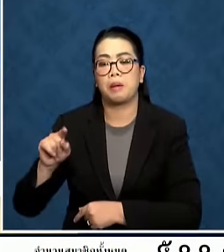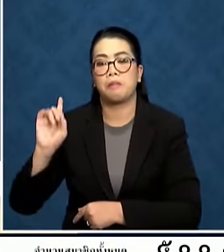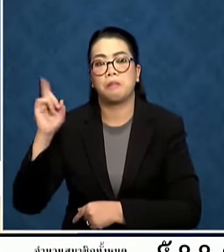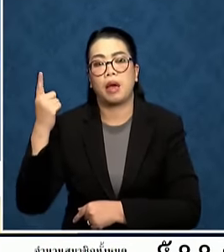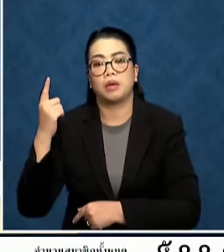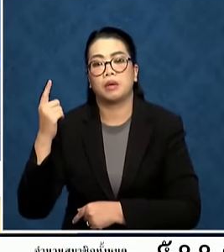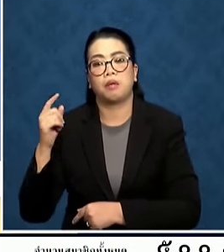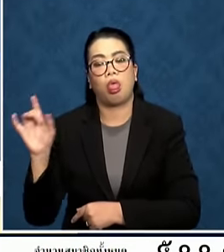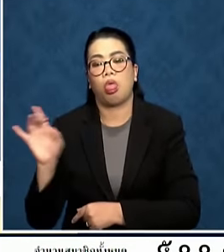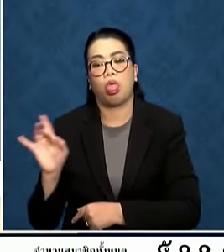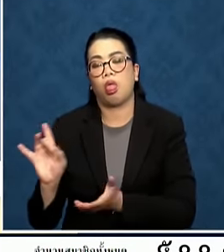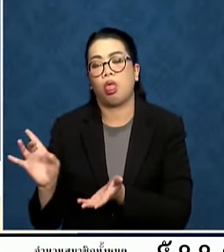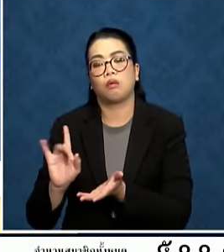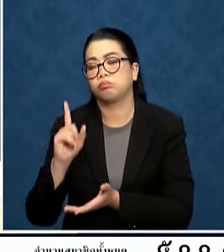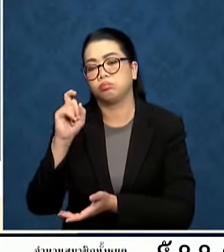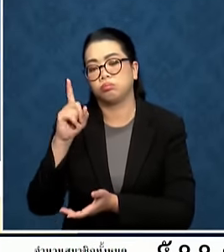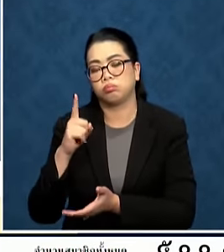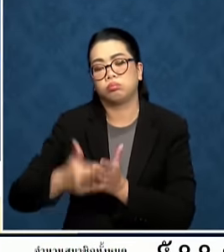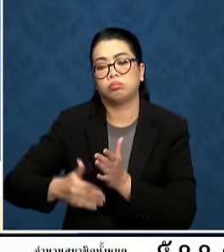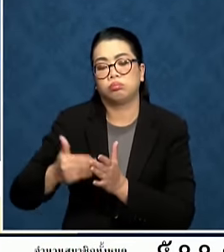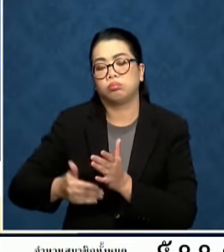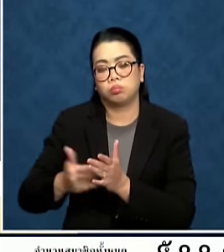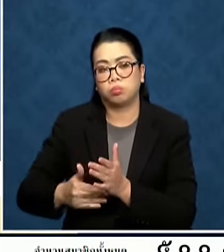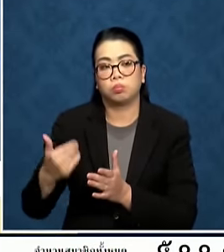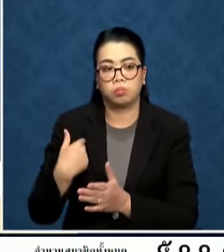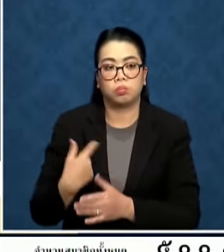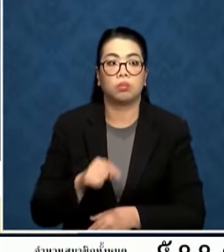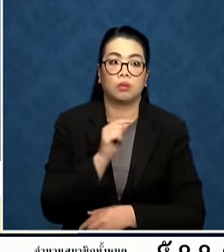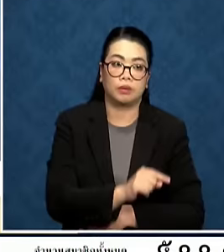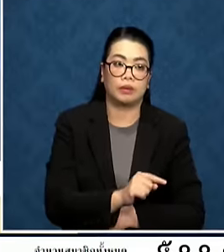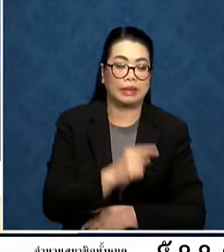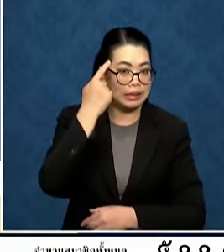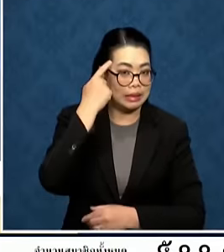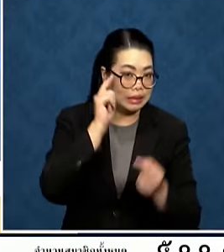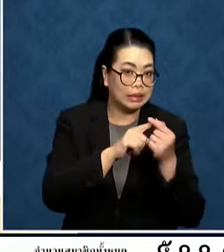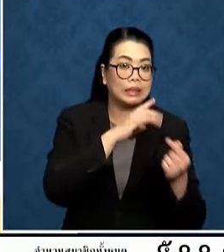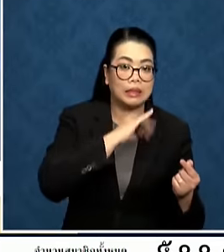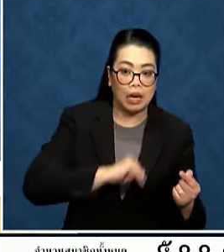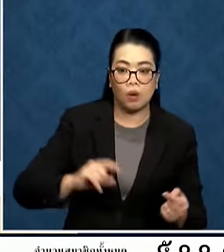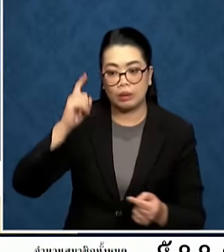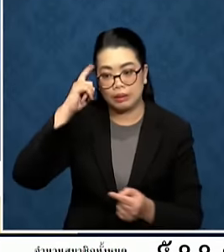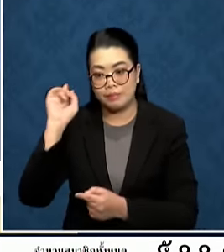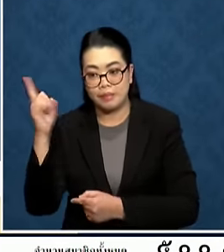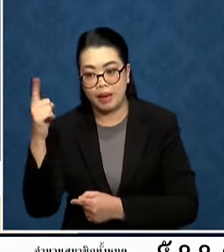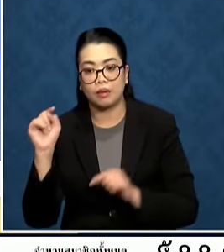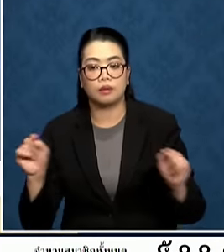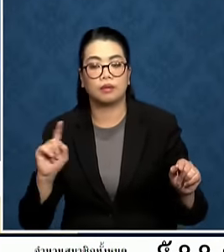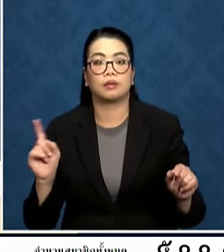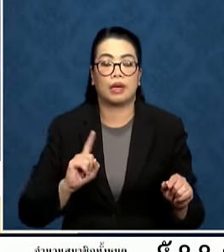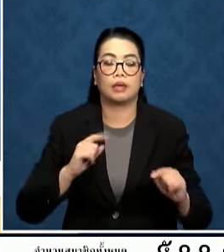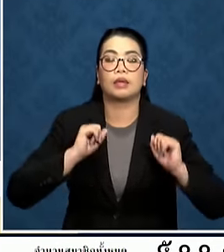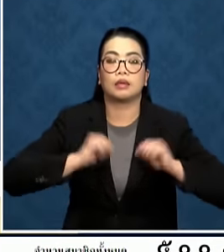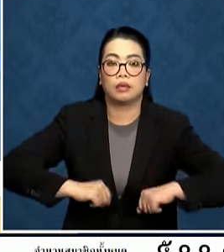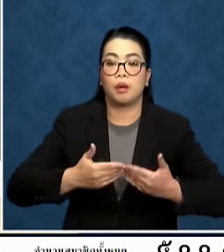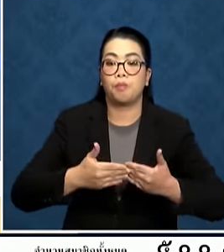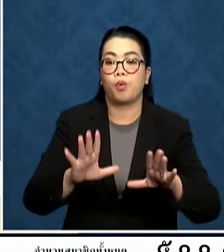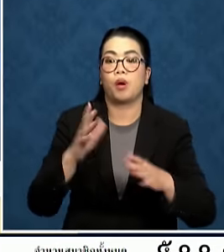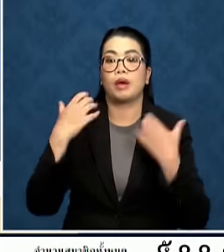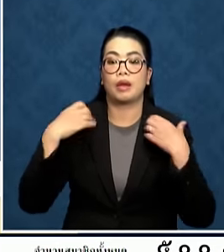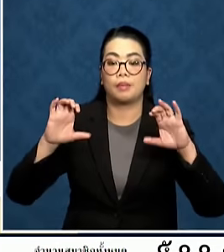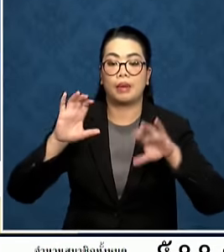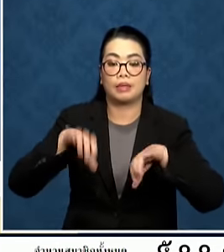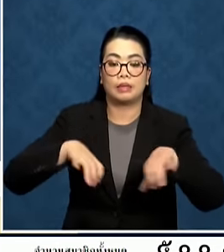รอดเดี๋ยวผมจะเล่าให้ท่านประธานฟังนะครับว่าโทเก่าคืออะไรโทใหม่คืออะไรแต่ยืนยันว่าถ้าปล่อยให้รัฐบาล